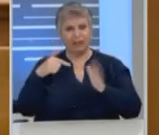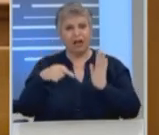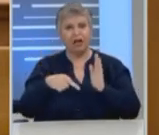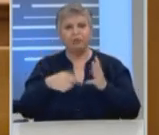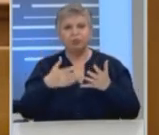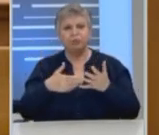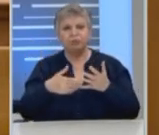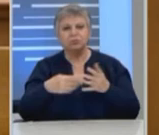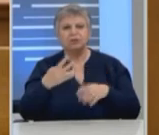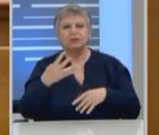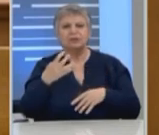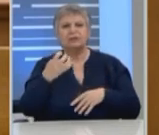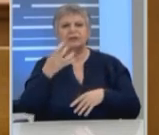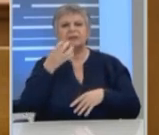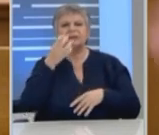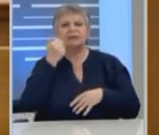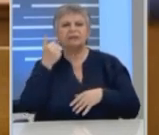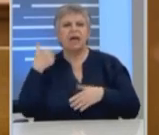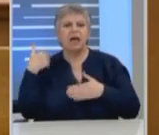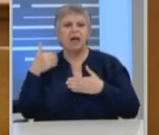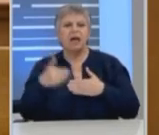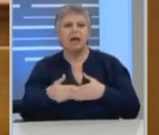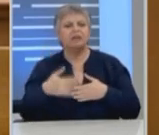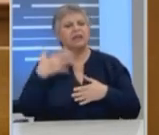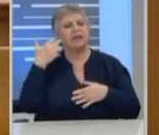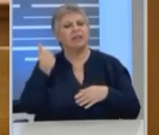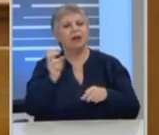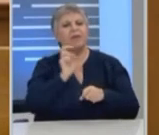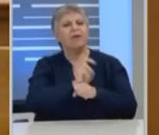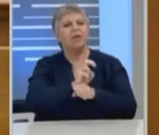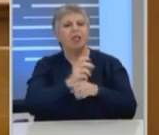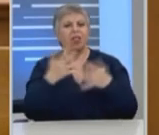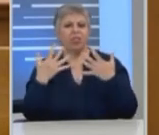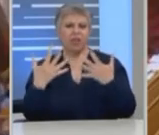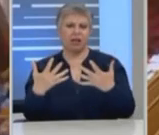στο 400ο μνημόνιο και θα κρατούσαμε κι άλλα 10 καβάτσα.